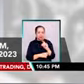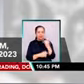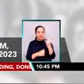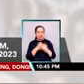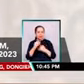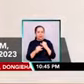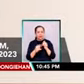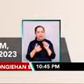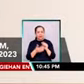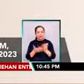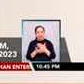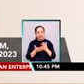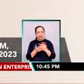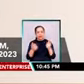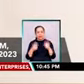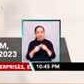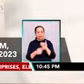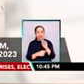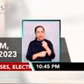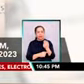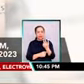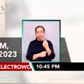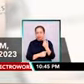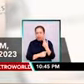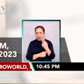artist. Gaganapin yan sa January 13 to